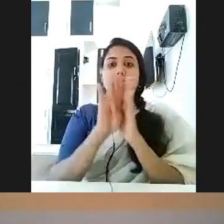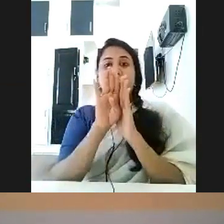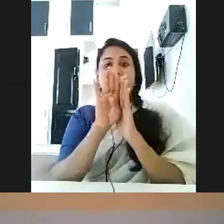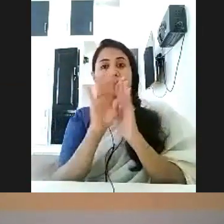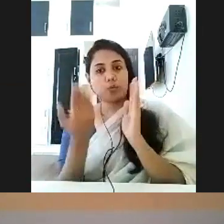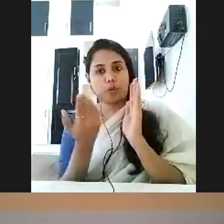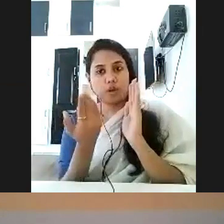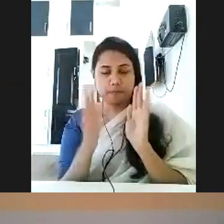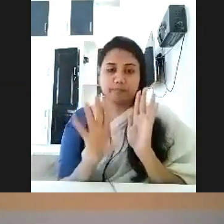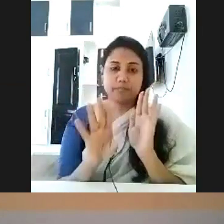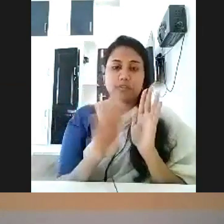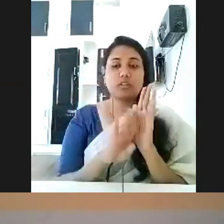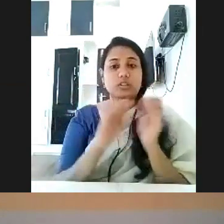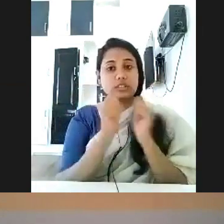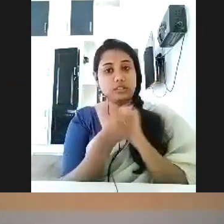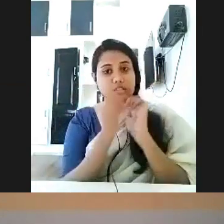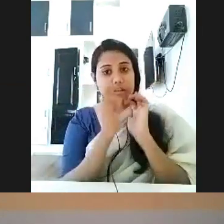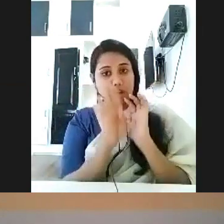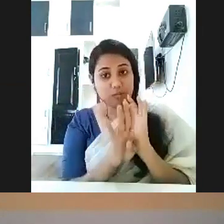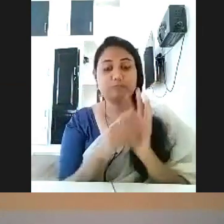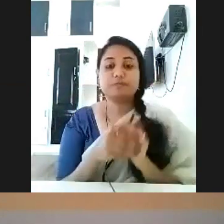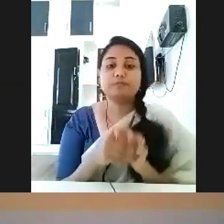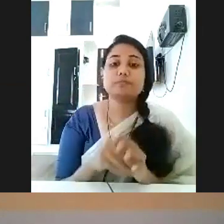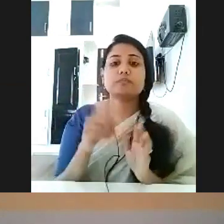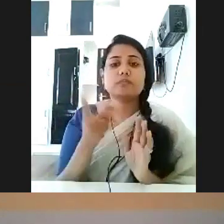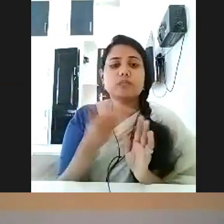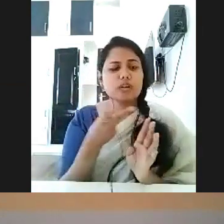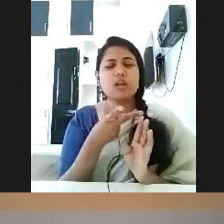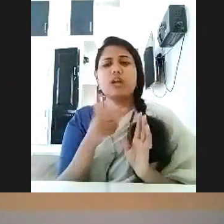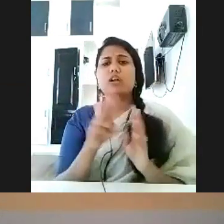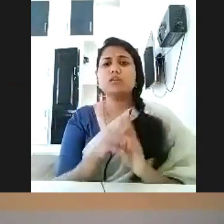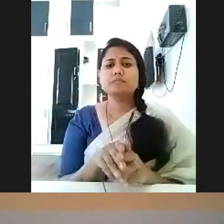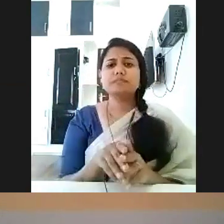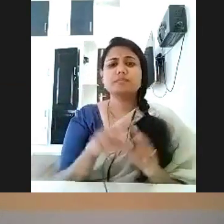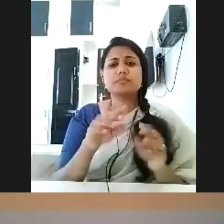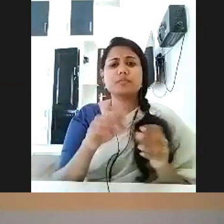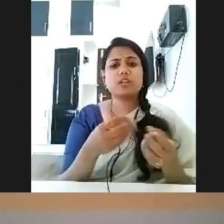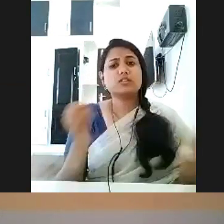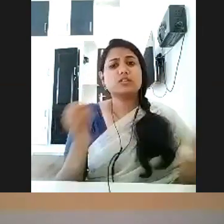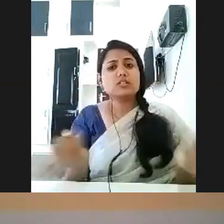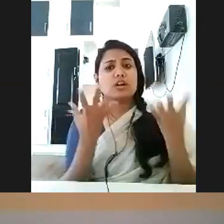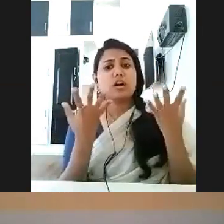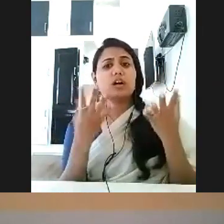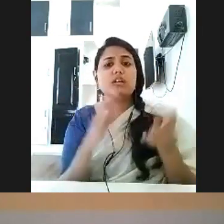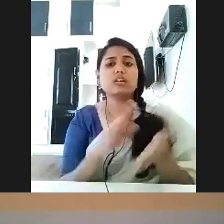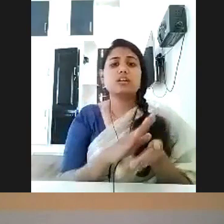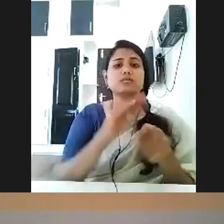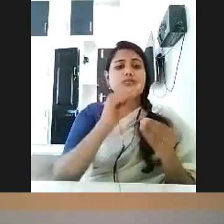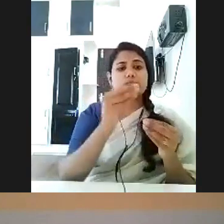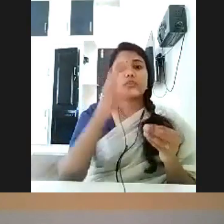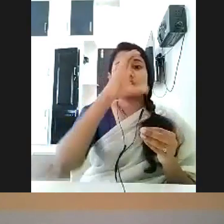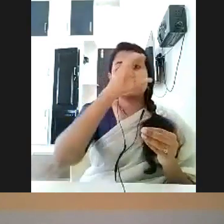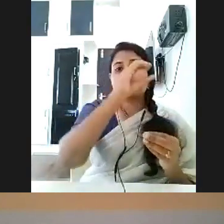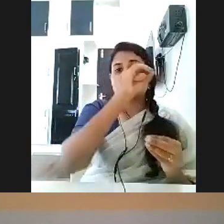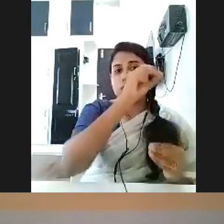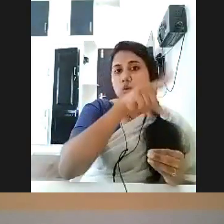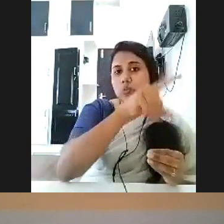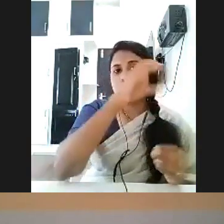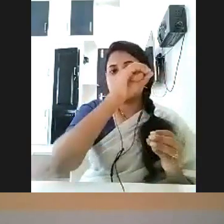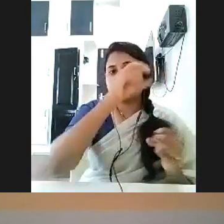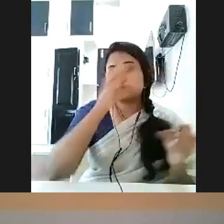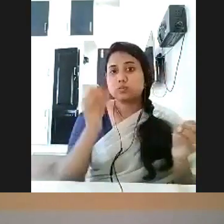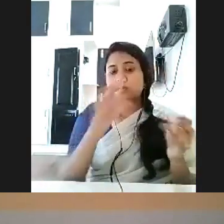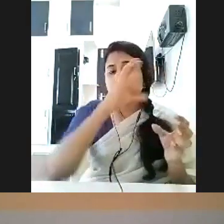റിസ്ഡിപ്ലാം കൊടുക്കുന്ന കുട്ടികളാണ്. അപ്പൊ ഇവിടെ സ്കോറിംഗ് കാര്യങ്ങൾ വെച്ച് നോക്കുമ്പോൾ സ്റ്റാർട്ടിങ് HFMSE പറഞ്ഞൊരു സ്കോറിംഗ് 0 ആയിരുന്നു